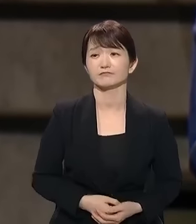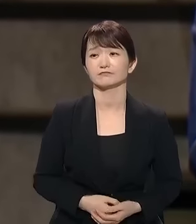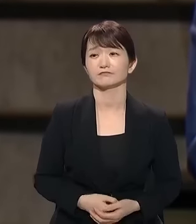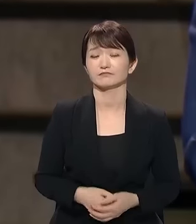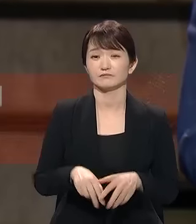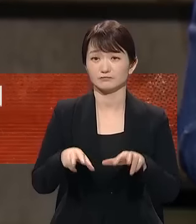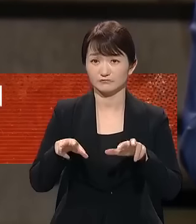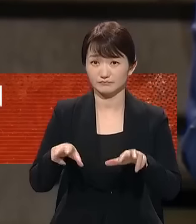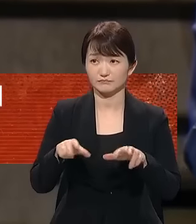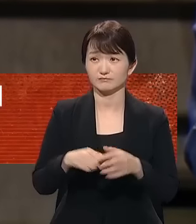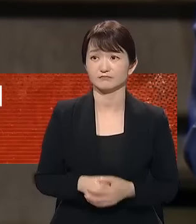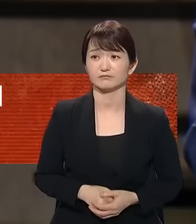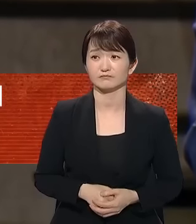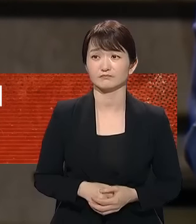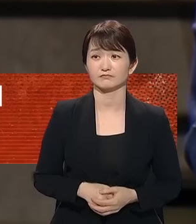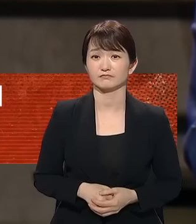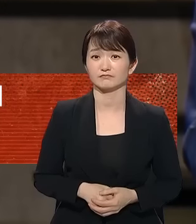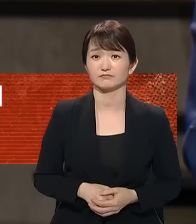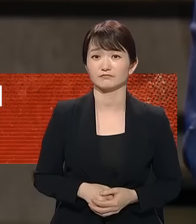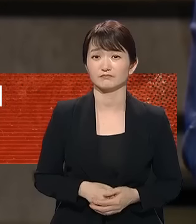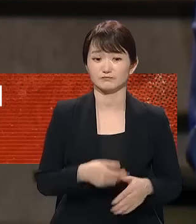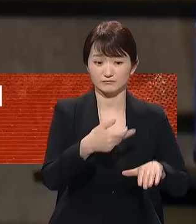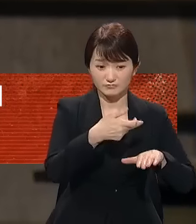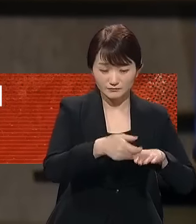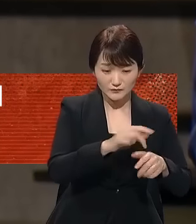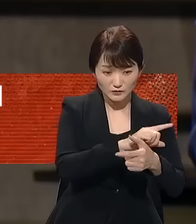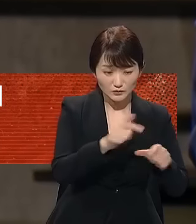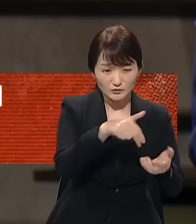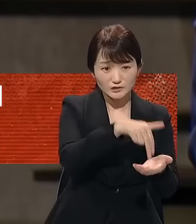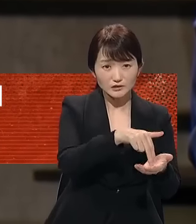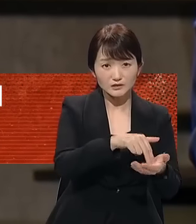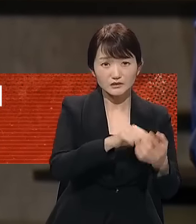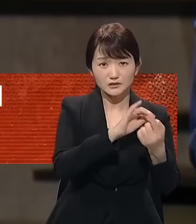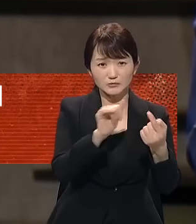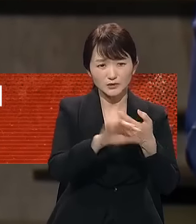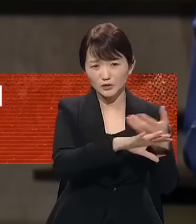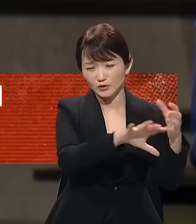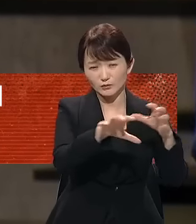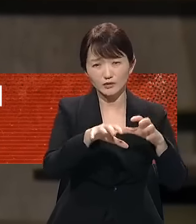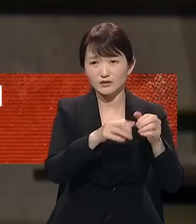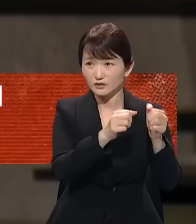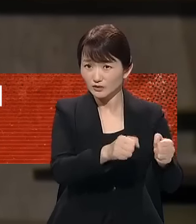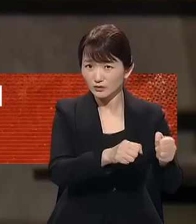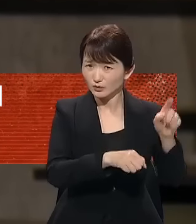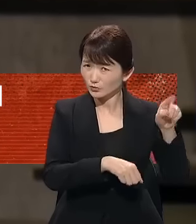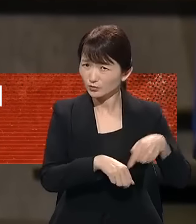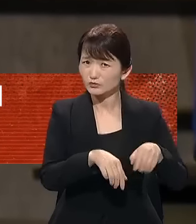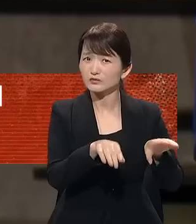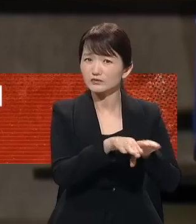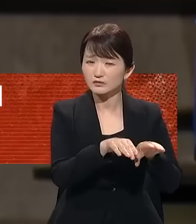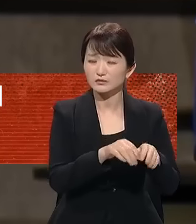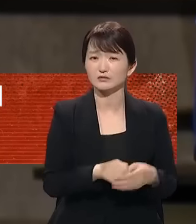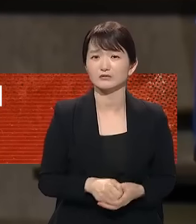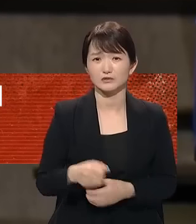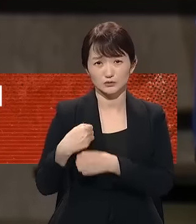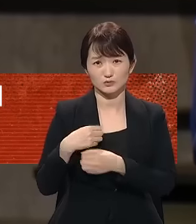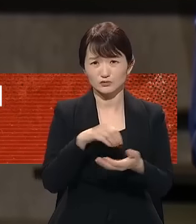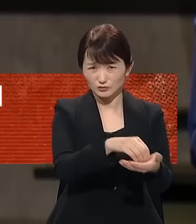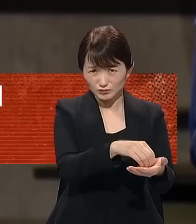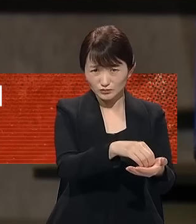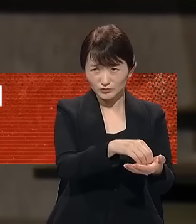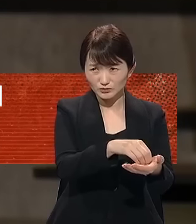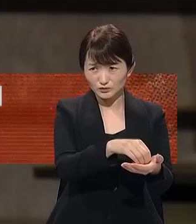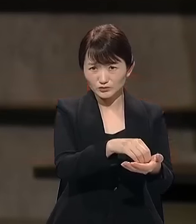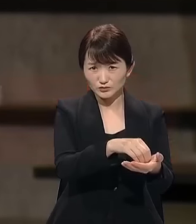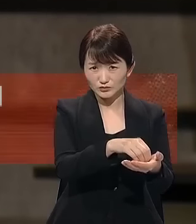그 나온 모든 그 조카들의 사정을 보면 한 명이 해외에 있습니다. 못 오죠. 그다음에 군대에 있습니다. 군대는 예. 자기